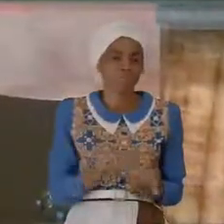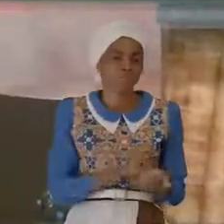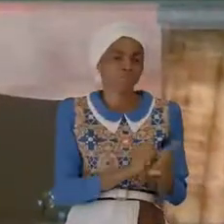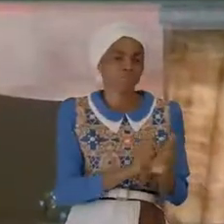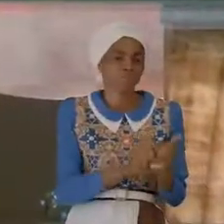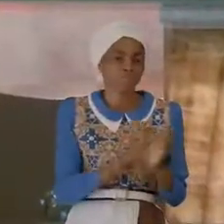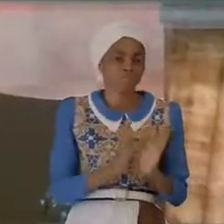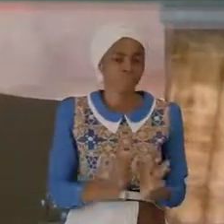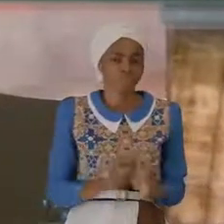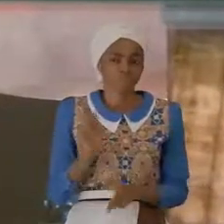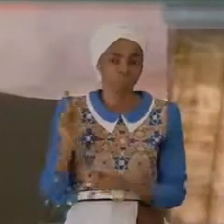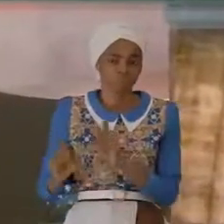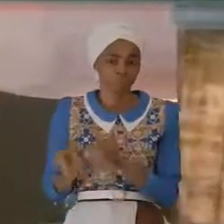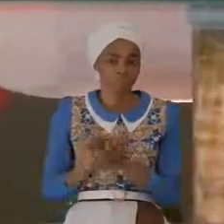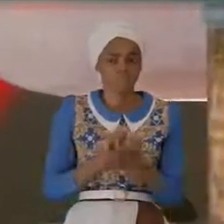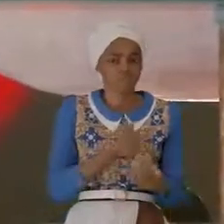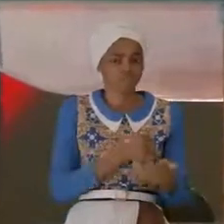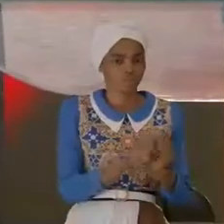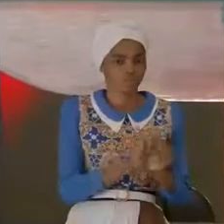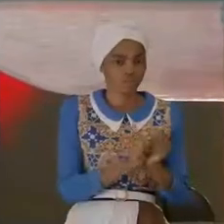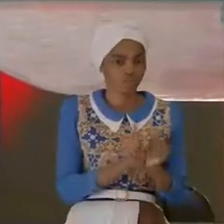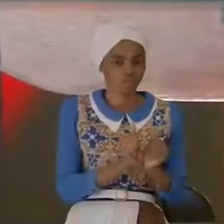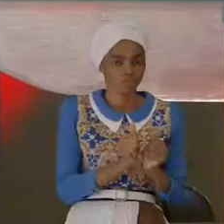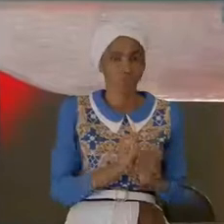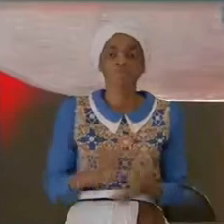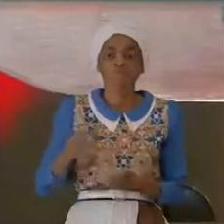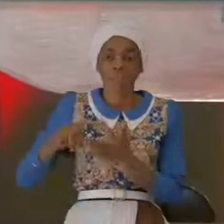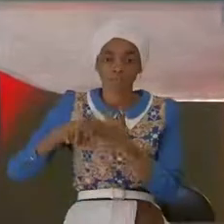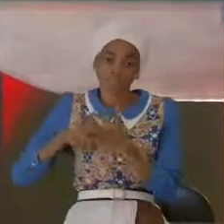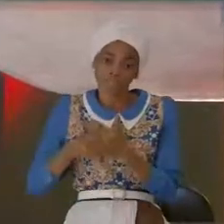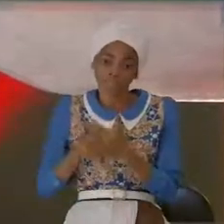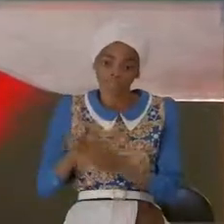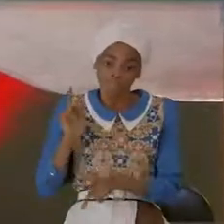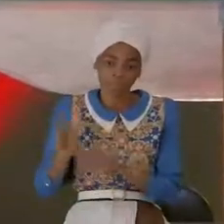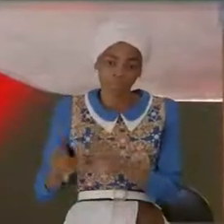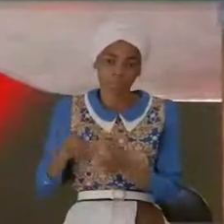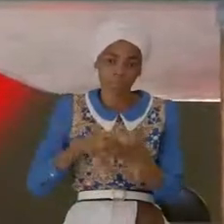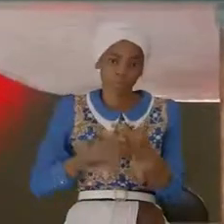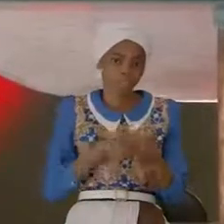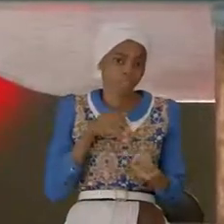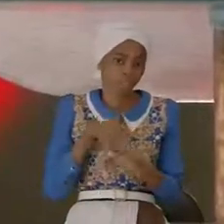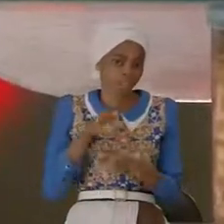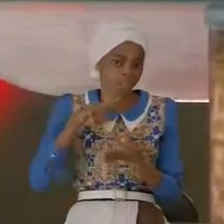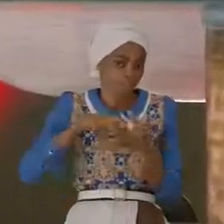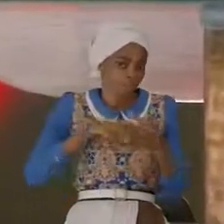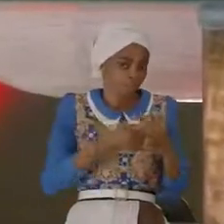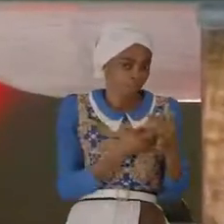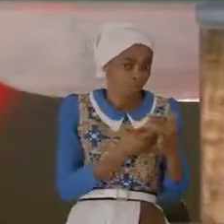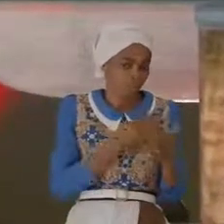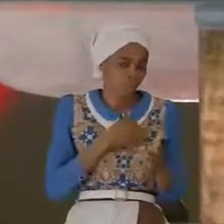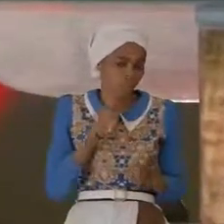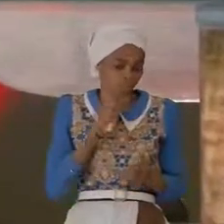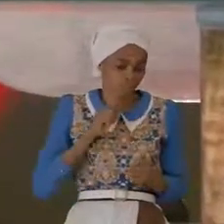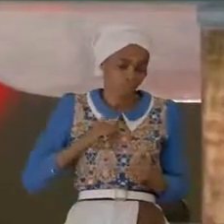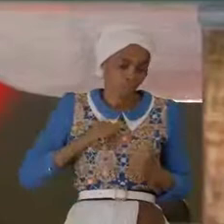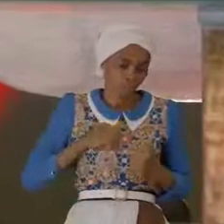d'athlétisme. Alors, les athlètes commencent et déjà, ils se mettent